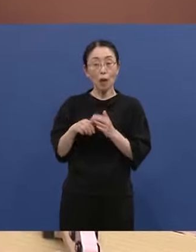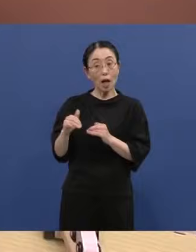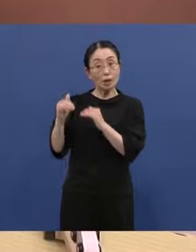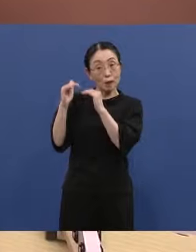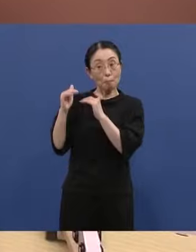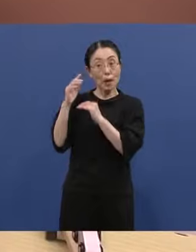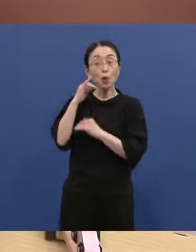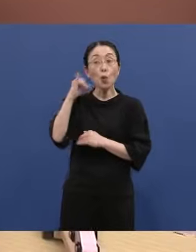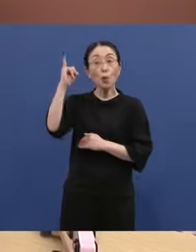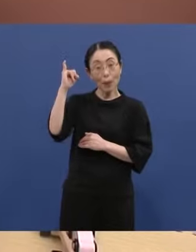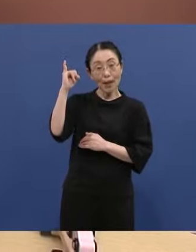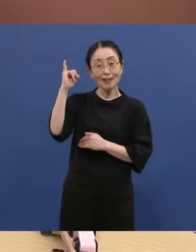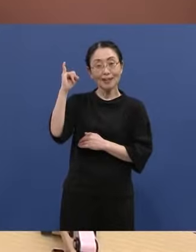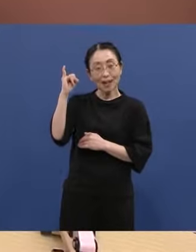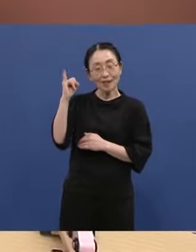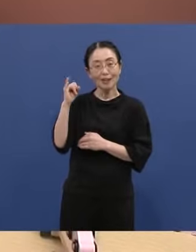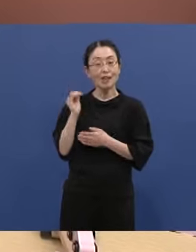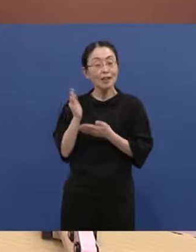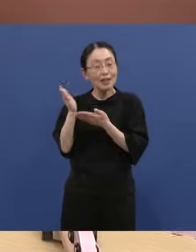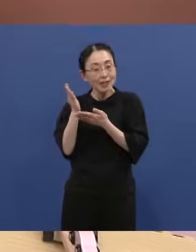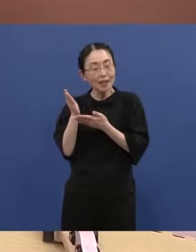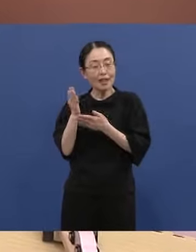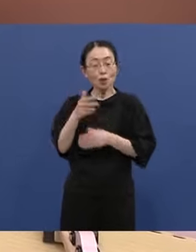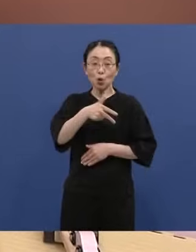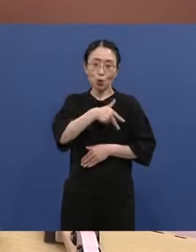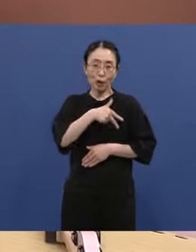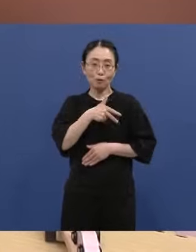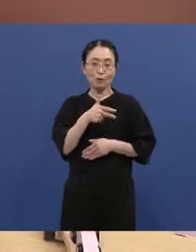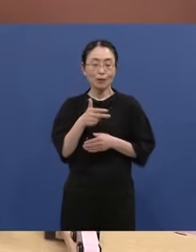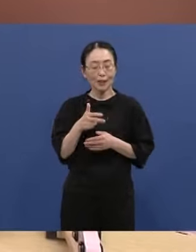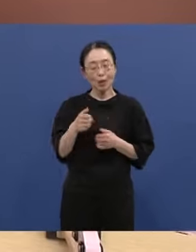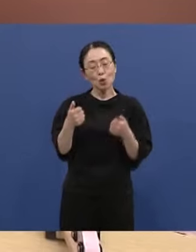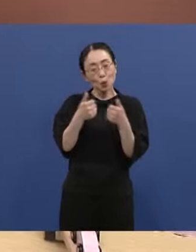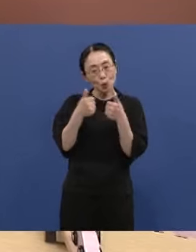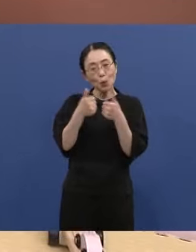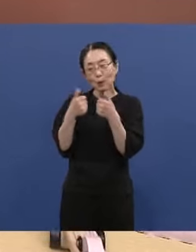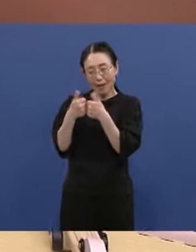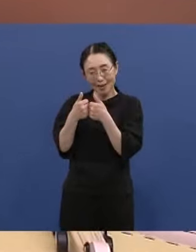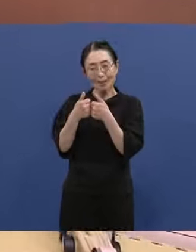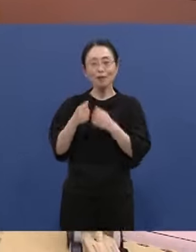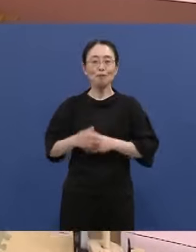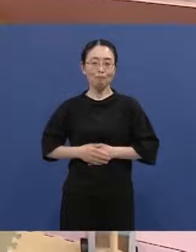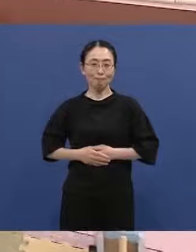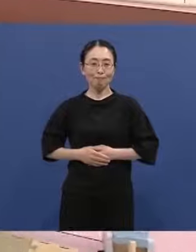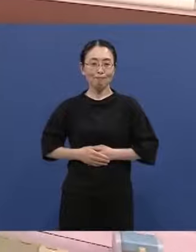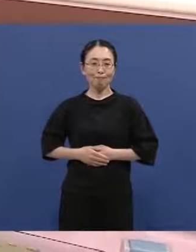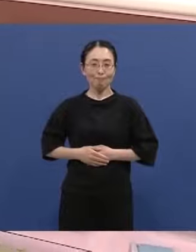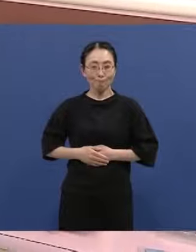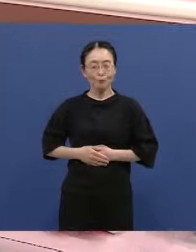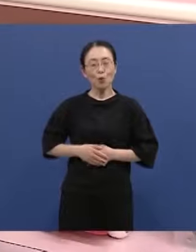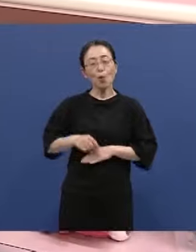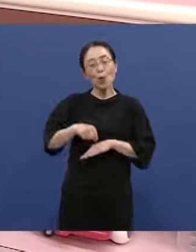輩ママとか、その職員の先生たちにちょっと相談すれば、